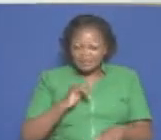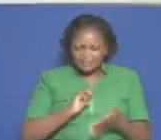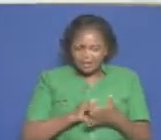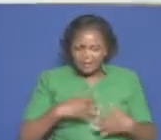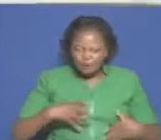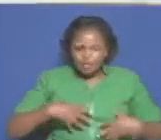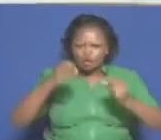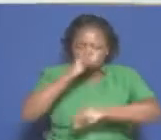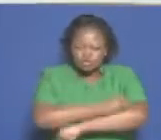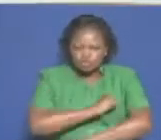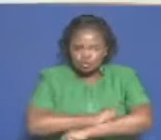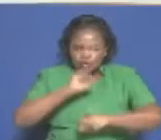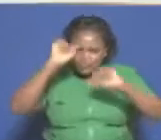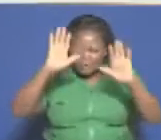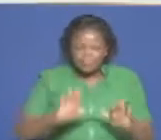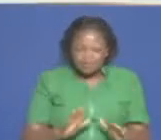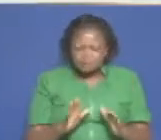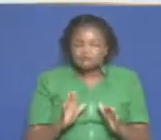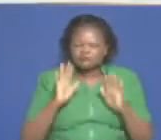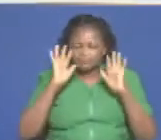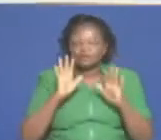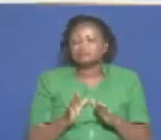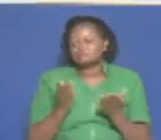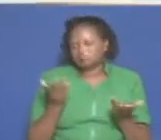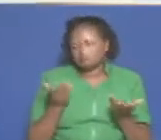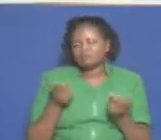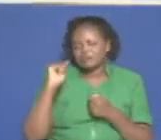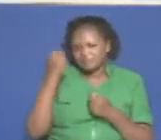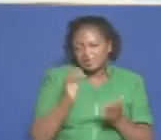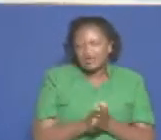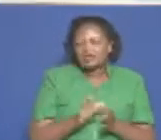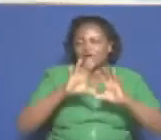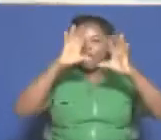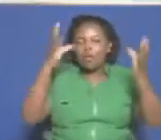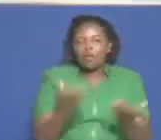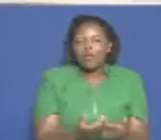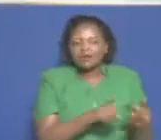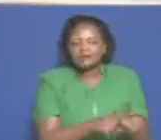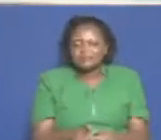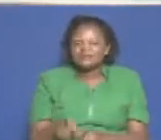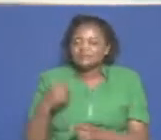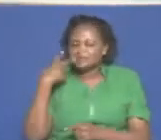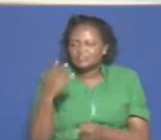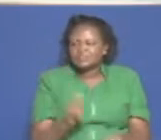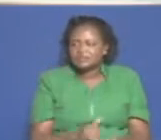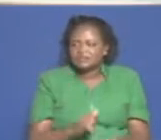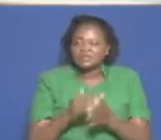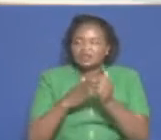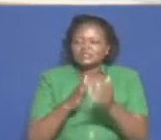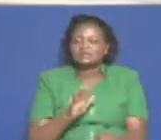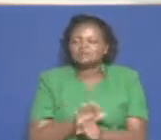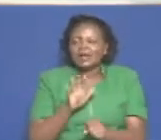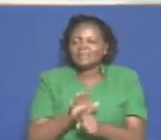ni jambo la maana na ni jambo kubwa sana katika Kenya na hii dunia. Na unapata viongozi wengi